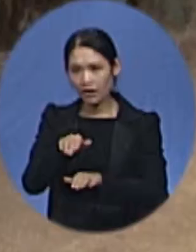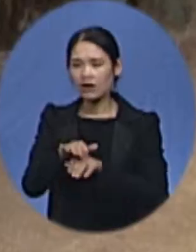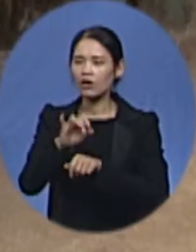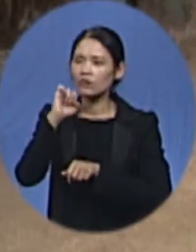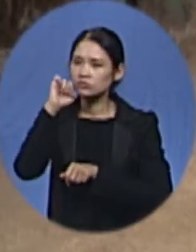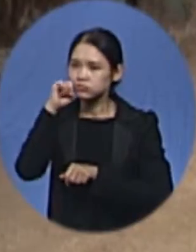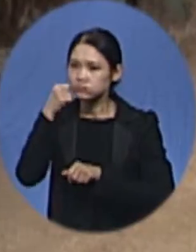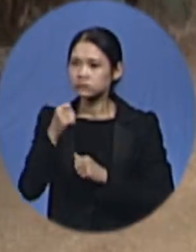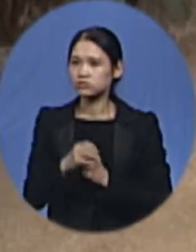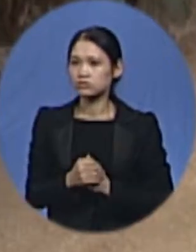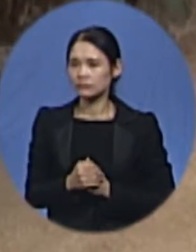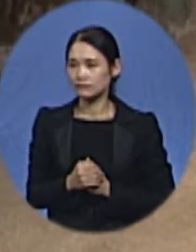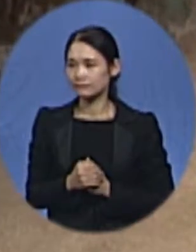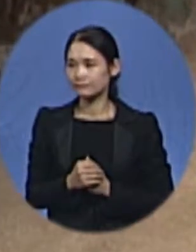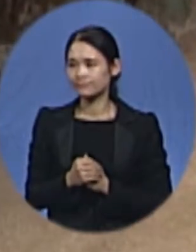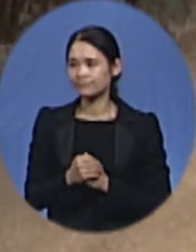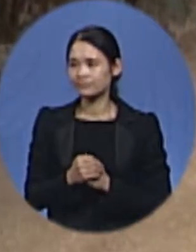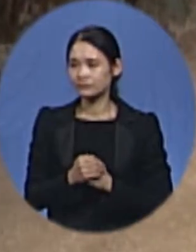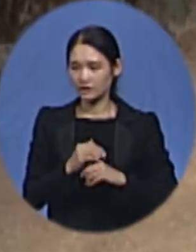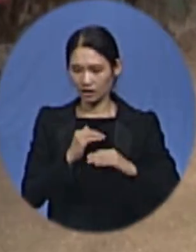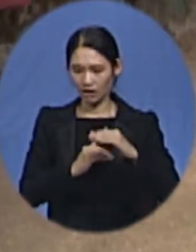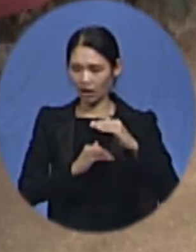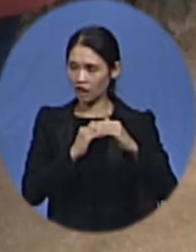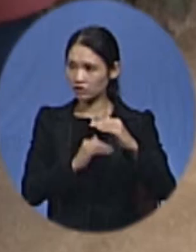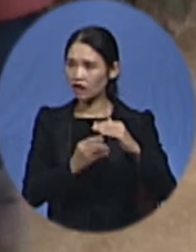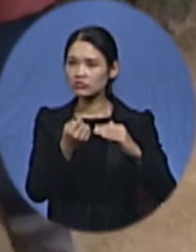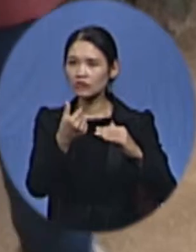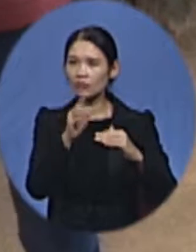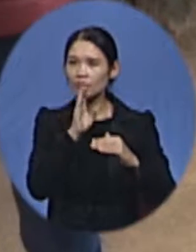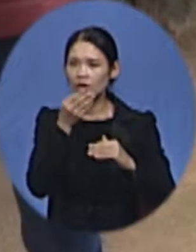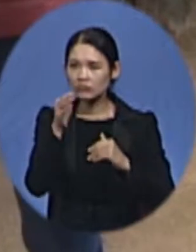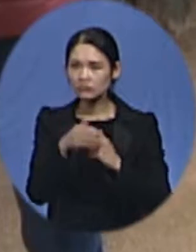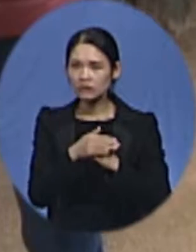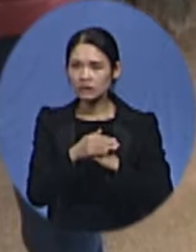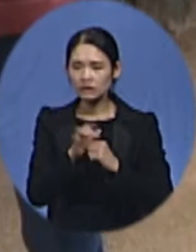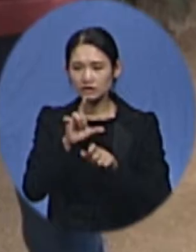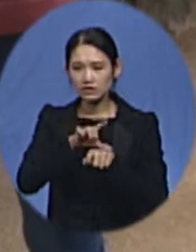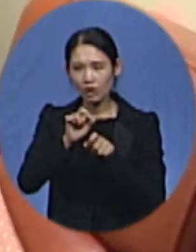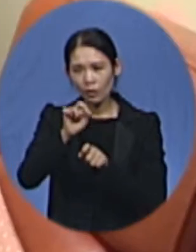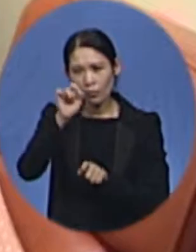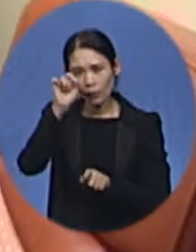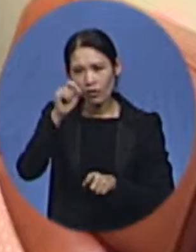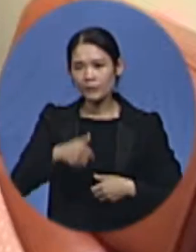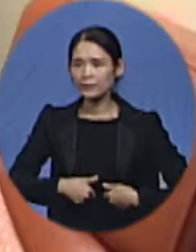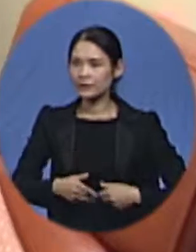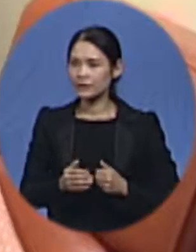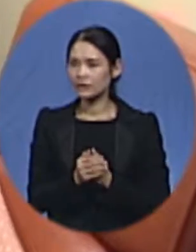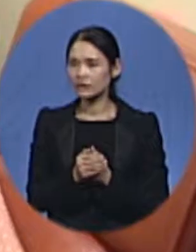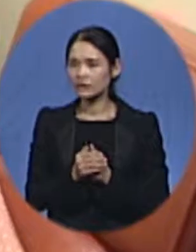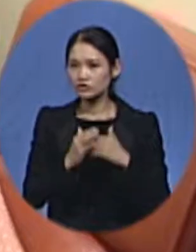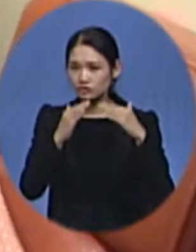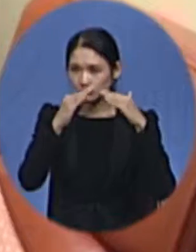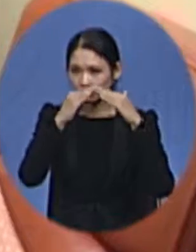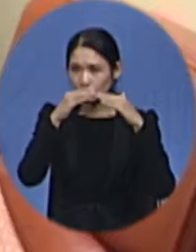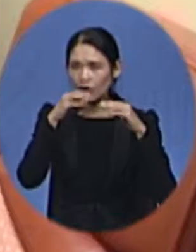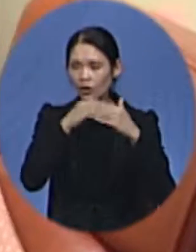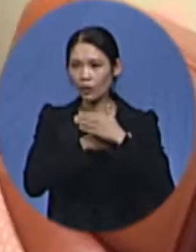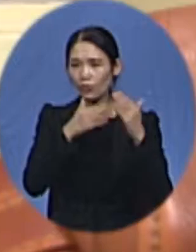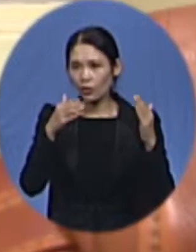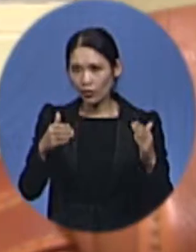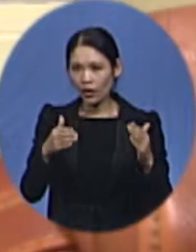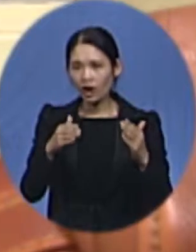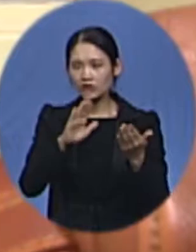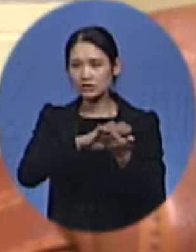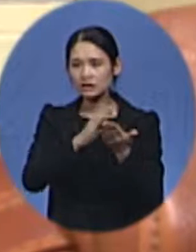않습니다. 몇 개 안 되는 계단을 내려가는 데에도 한참이 걸립니다. 주거 공간 시설 개선이